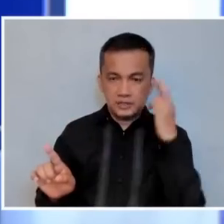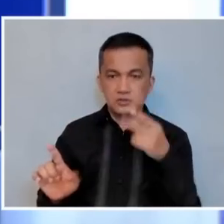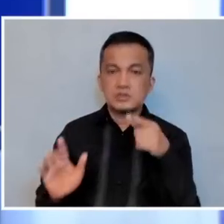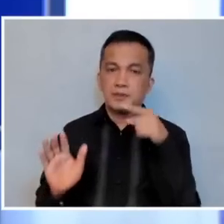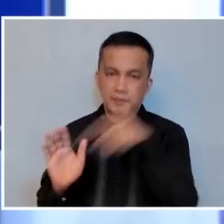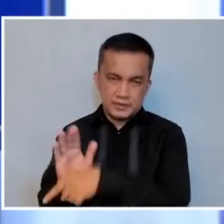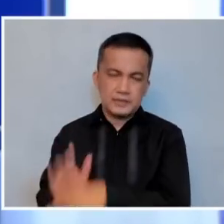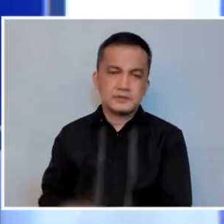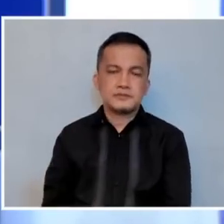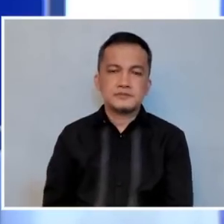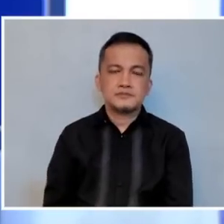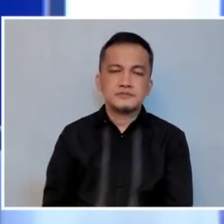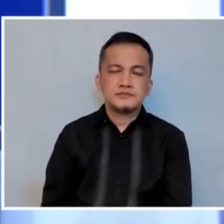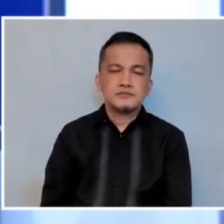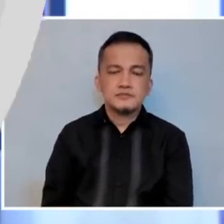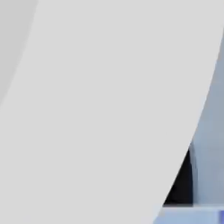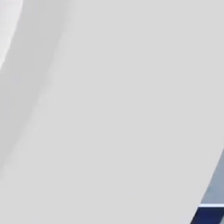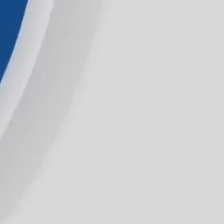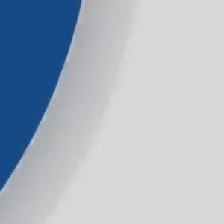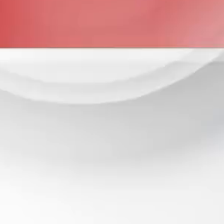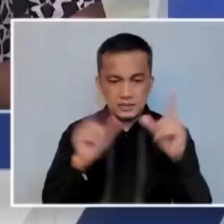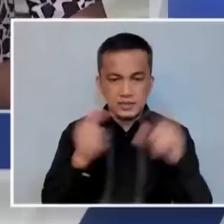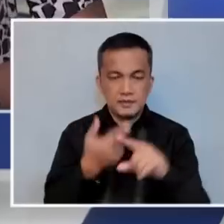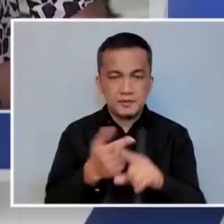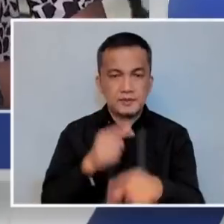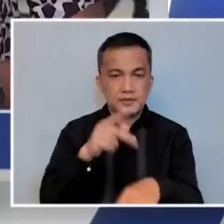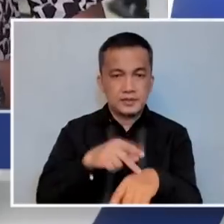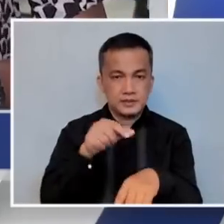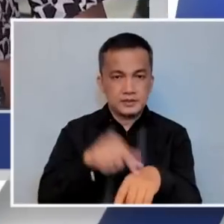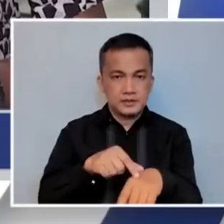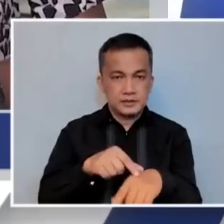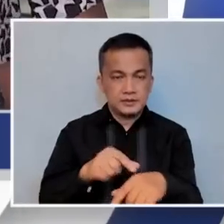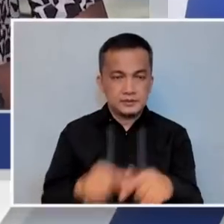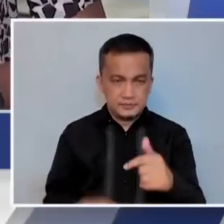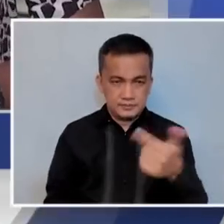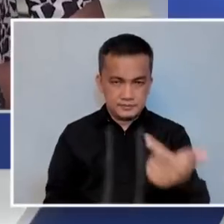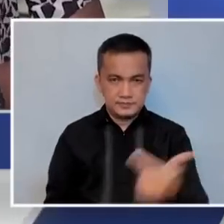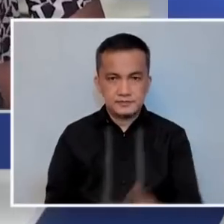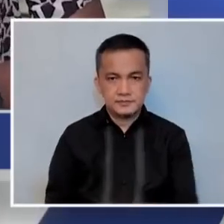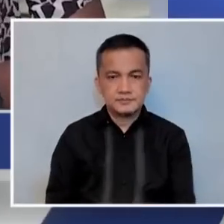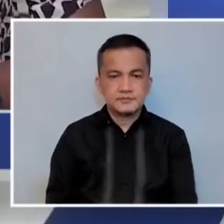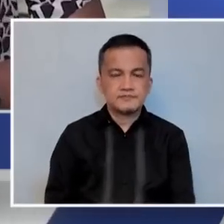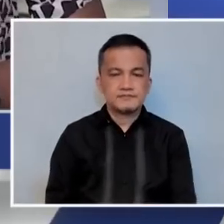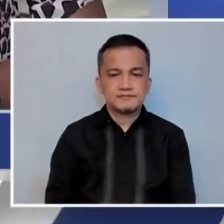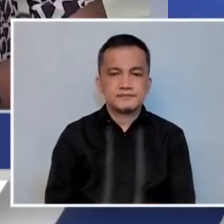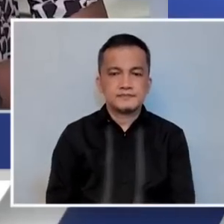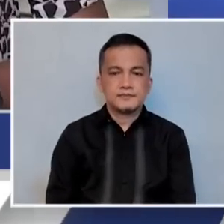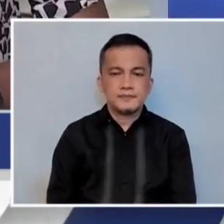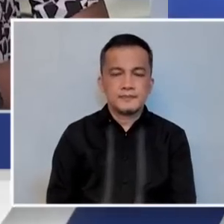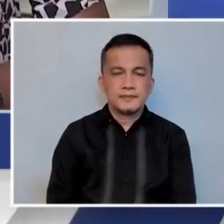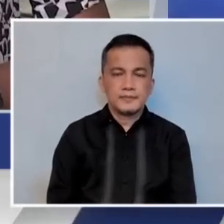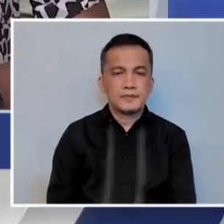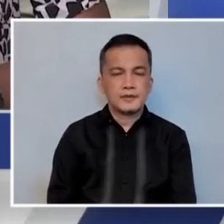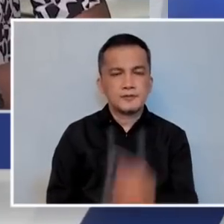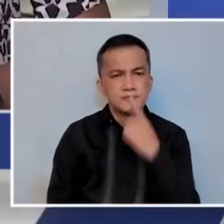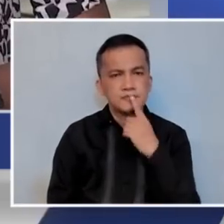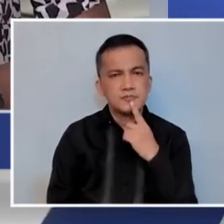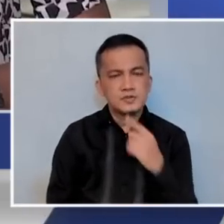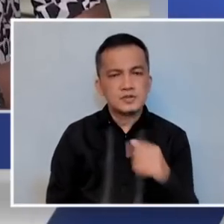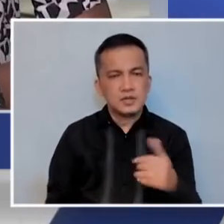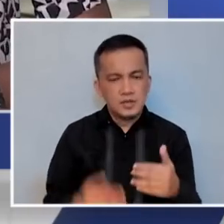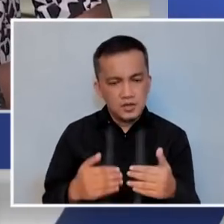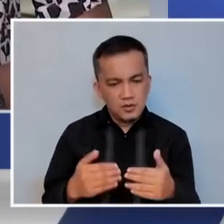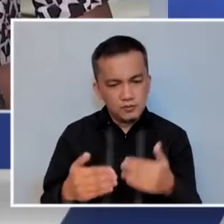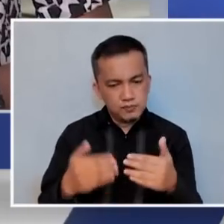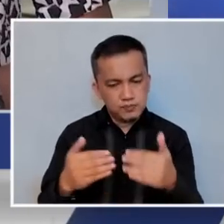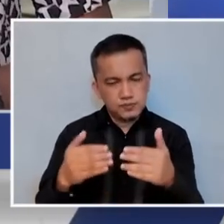sa biktima. At live mula Parañaque City, nagpapatrol si Jack Batalyones. Jack, kamusta ang usad ng kaso